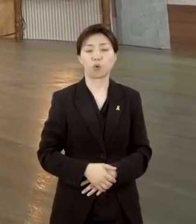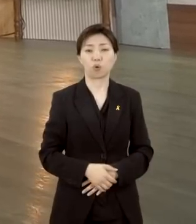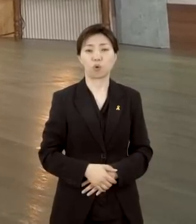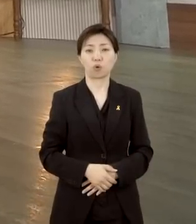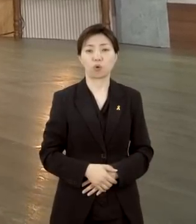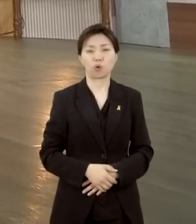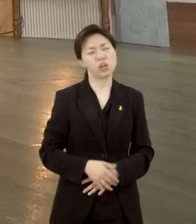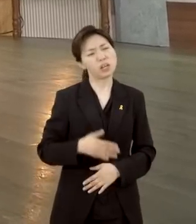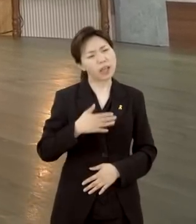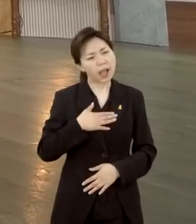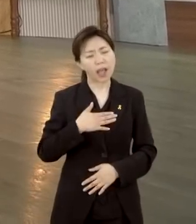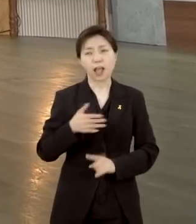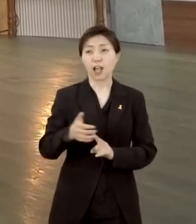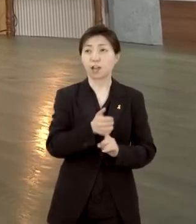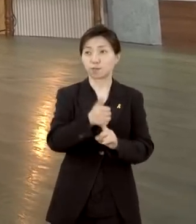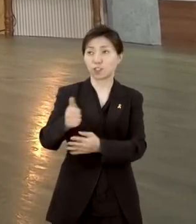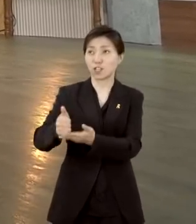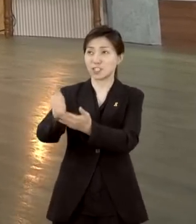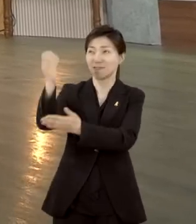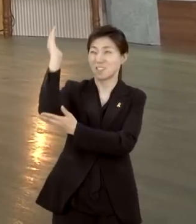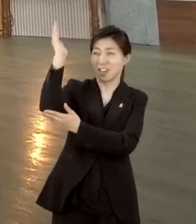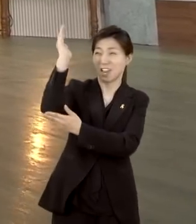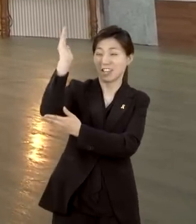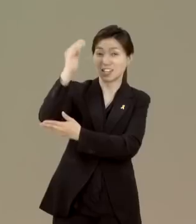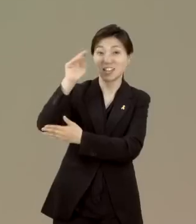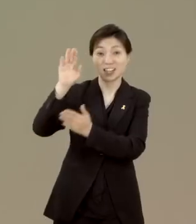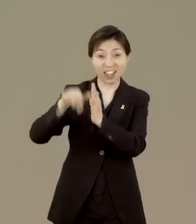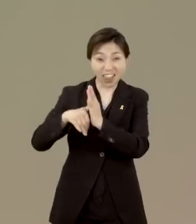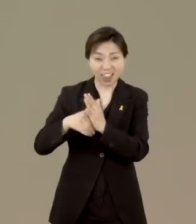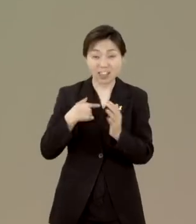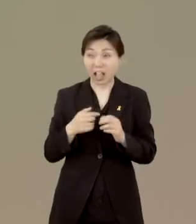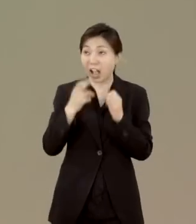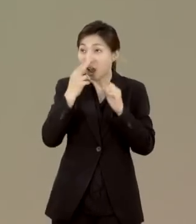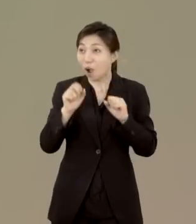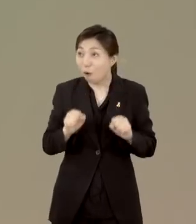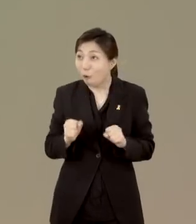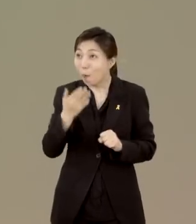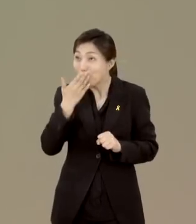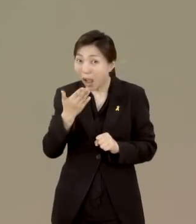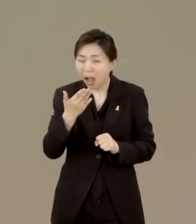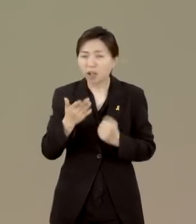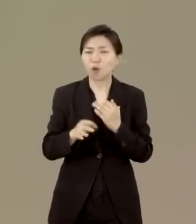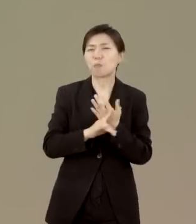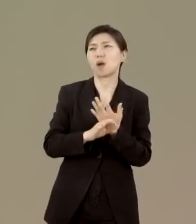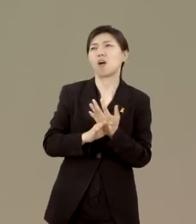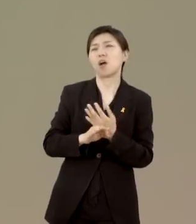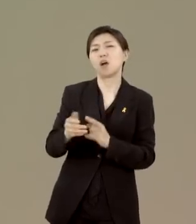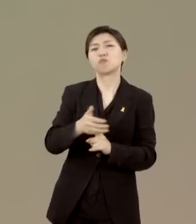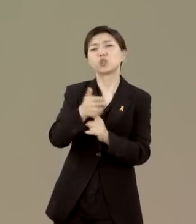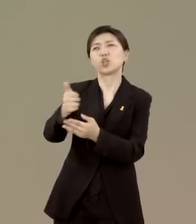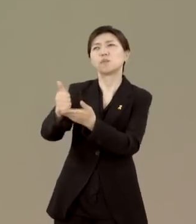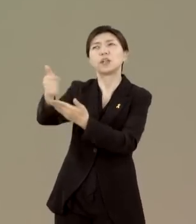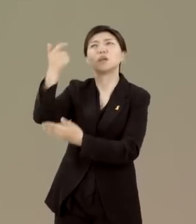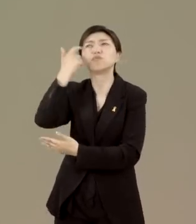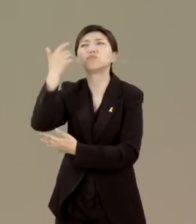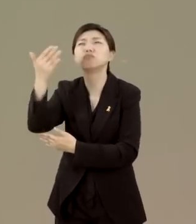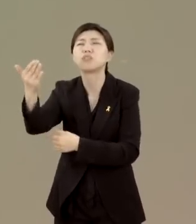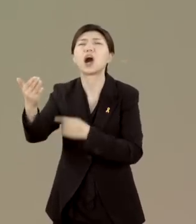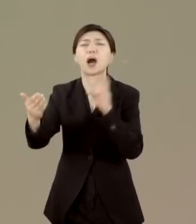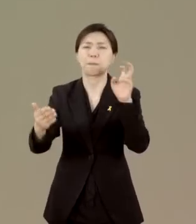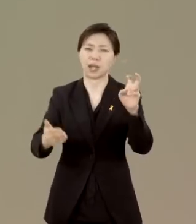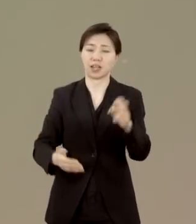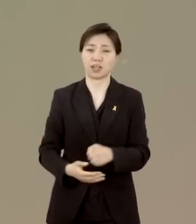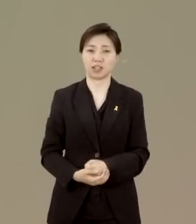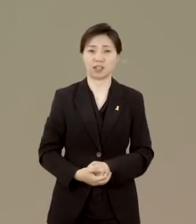부처님 법문 끝날 때쯤에 세존이시여 거룩하신 세존이시여 한 가지만